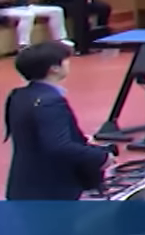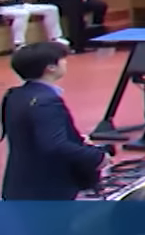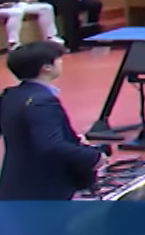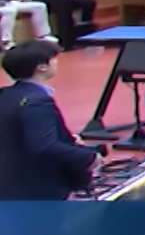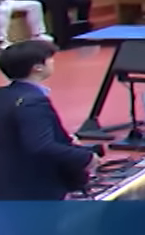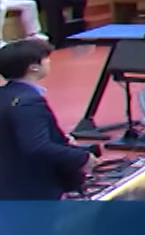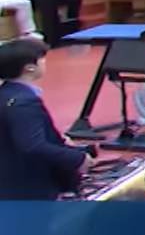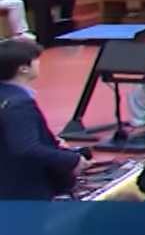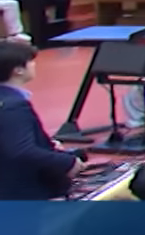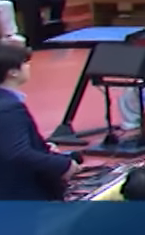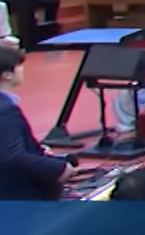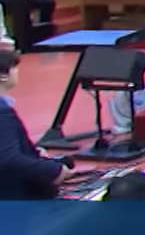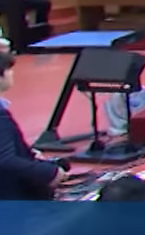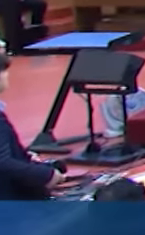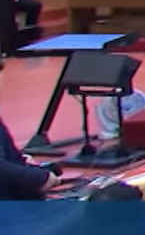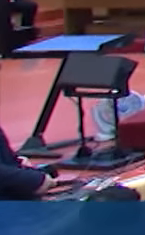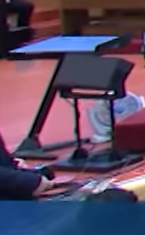날